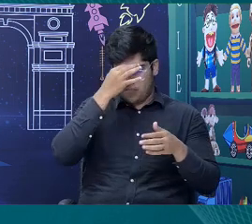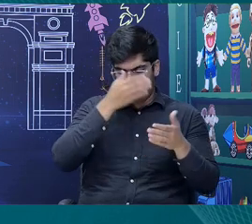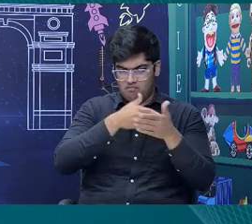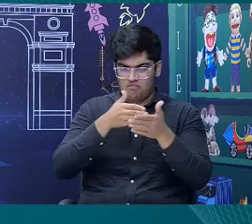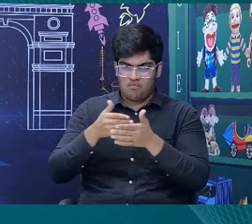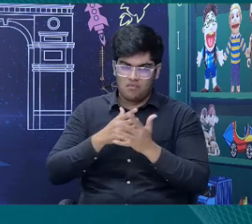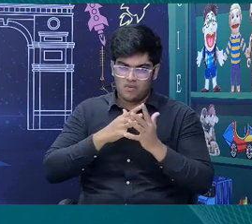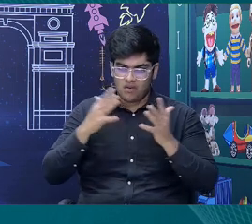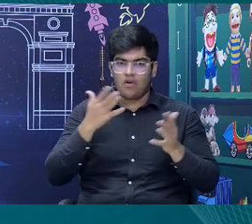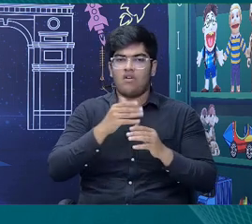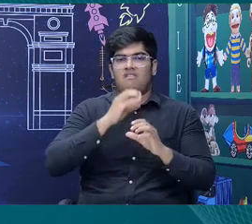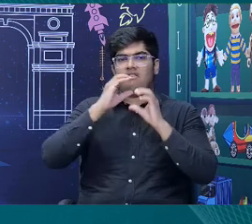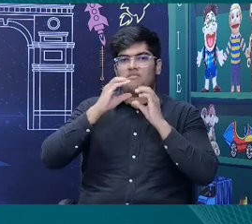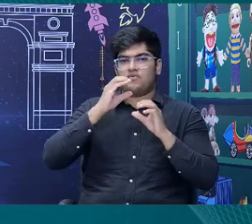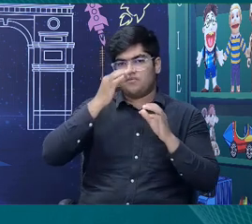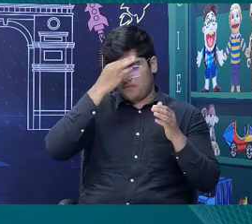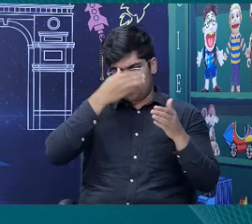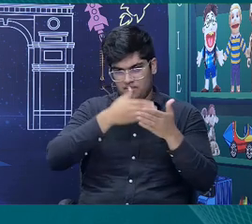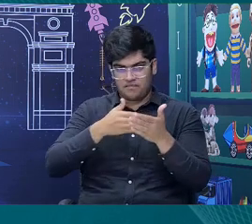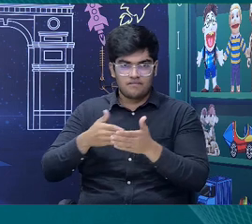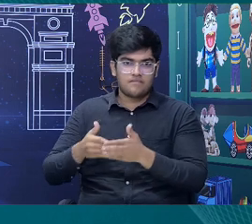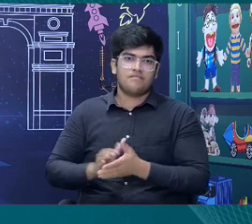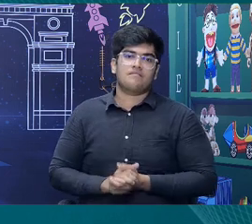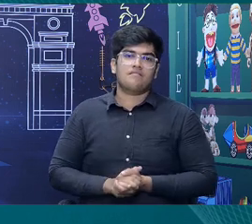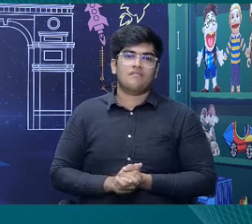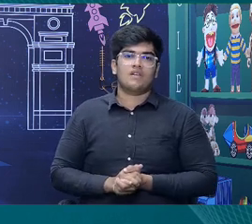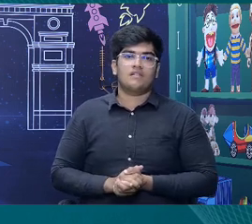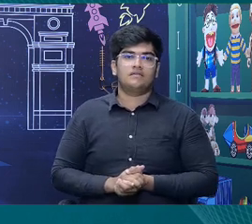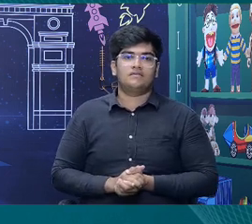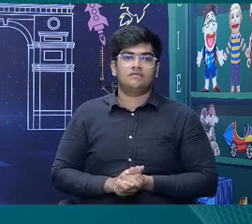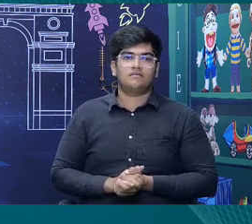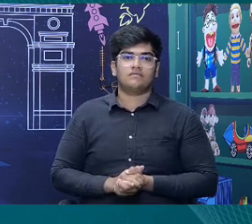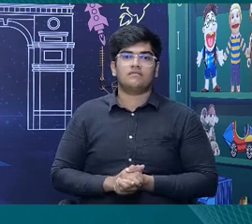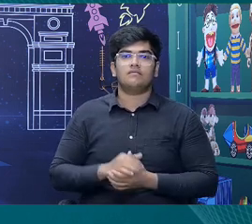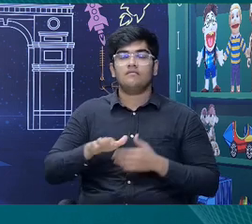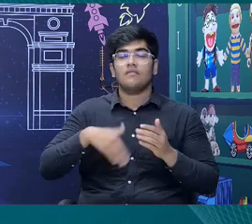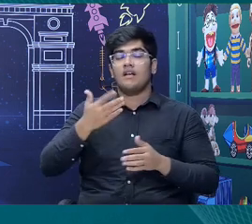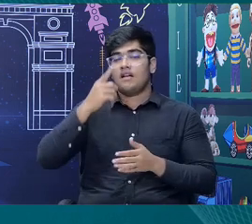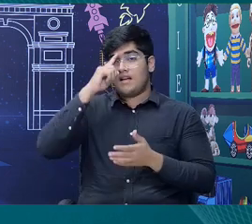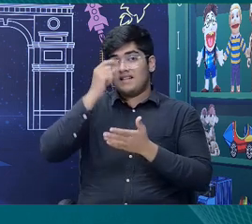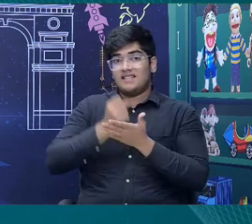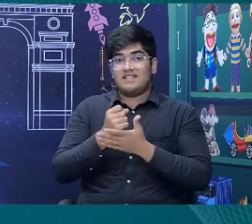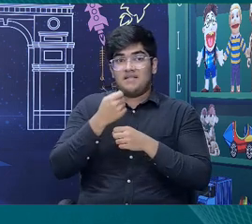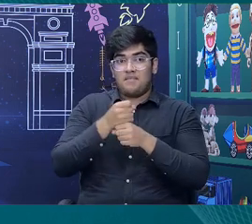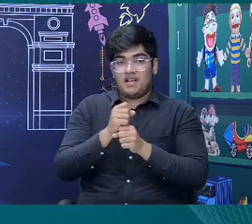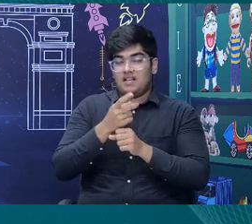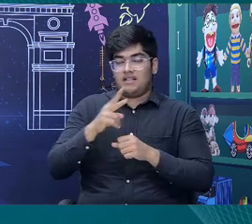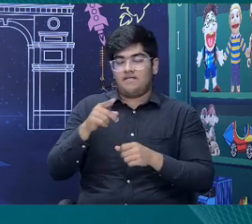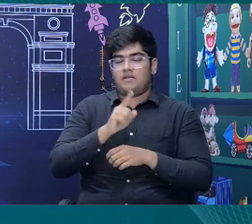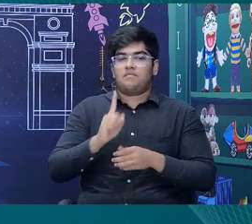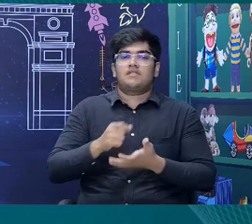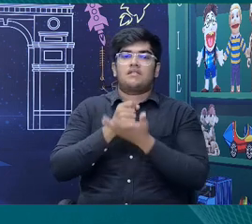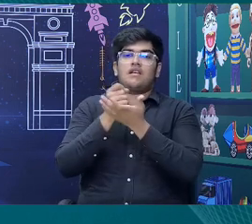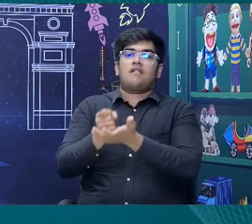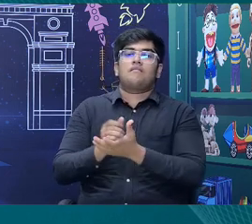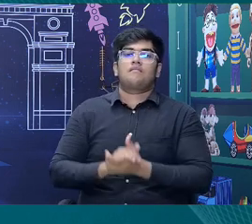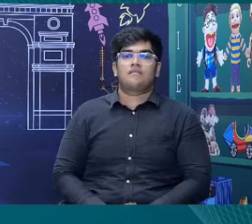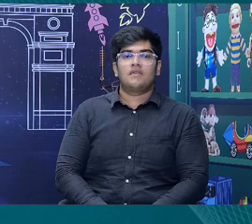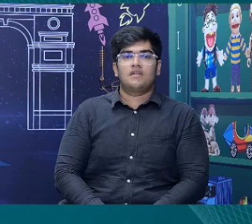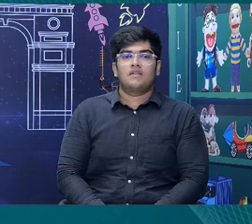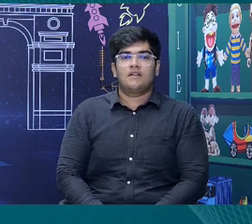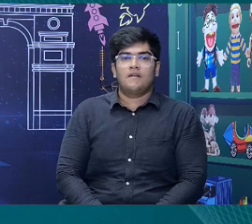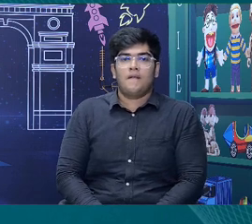आते हैं तो इट इज टू इंप्रूव दैट नेक्स्ट इज़ फैसिलिटेटिंग डिसीजन मेकिंग कि वह आपको इतना इफेक्टिव कर दें कि आप अपने डिसीजंस लाइफ